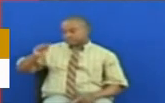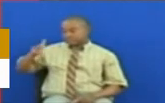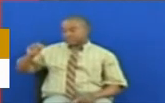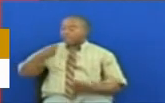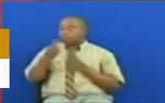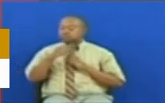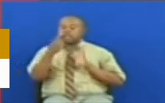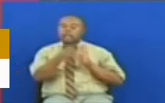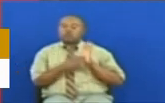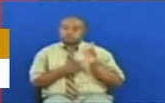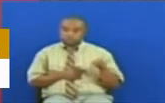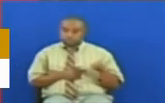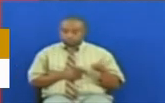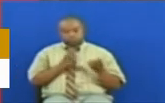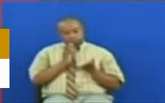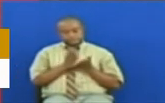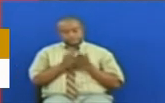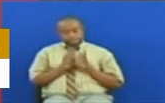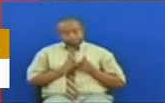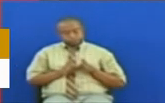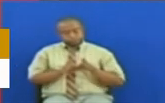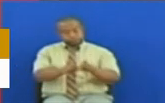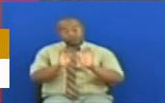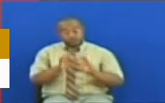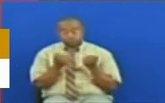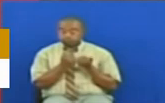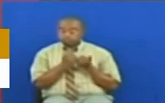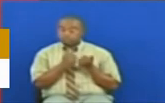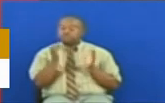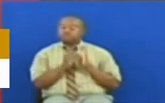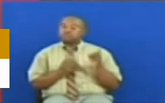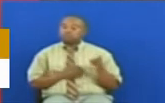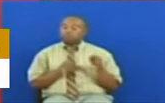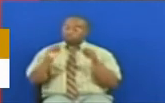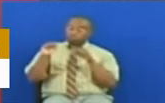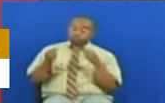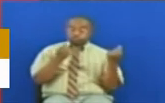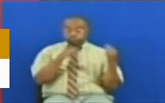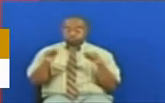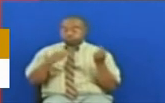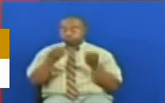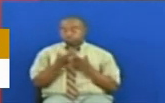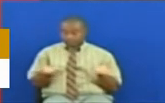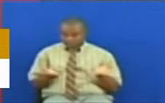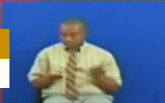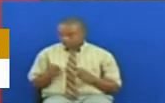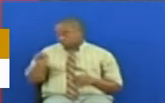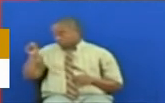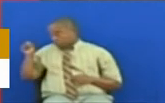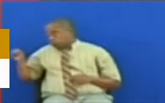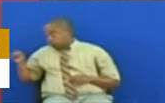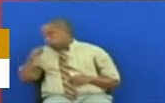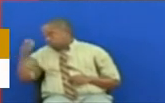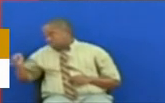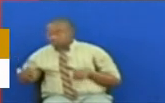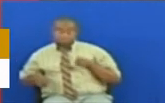kwamba tumekwenda vizuri kwenye utunzi wa sheria hii na hakuna mgogoro wa kusema kwamba labda upande mmoja wa muungano